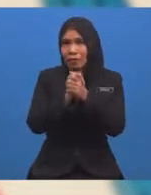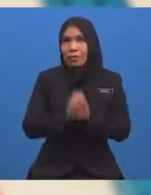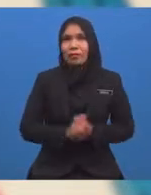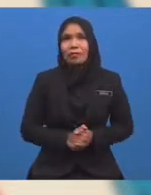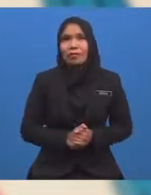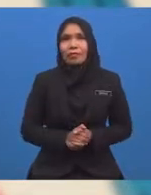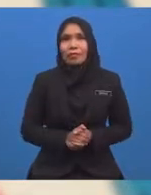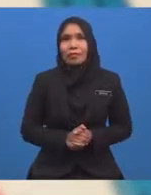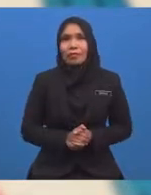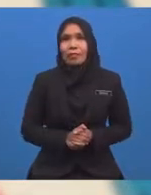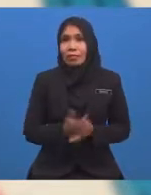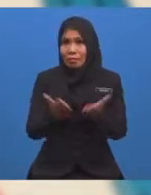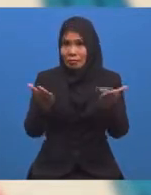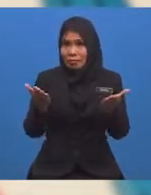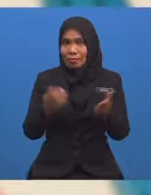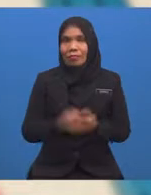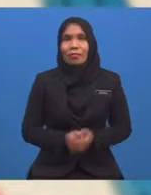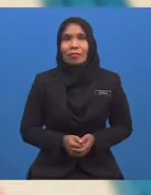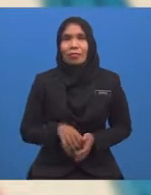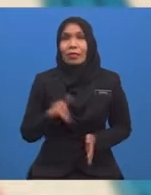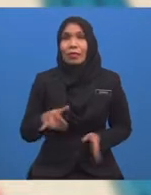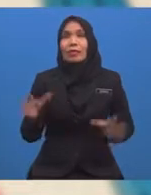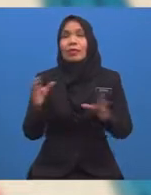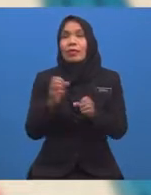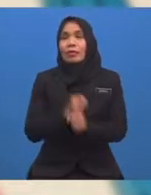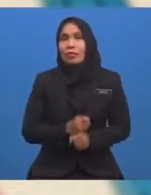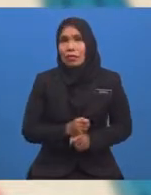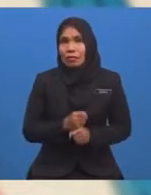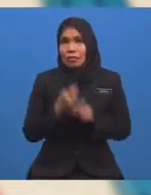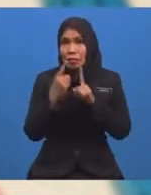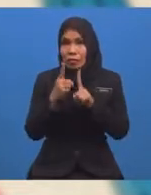yang diterima oleh seorang murid sekarang